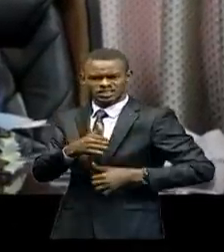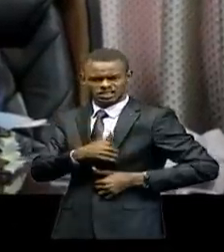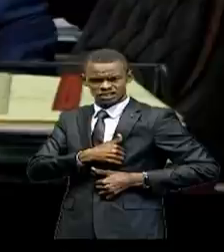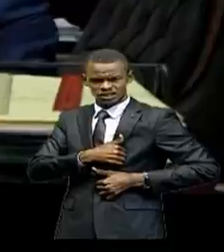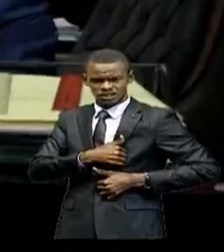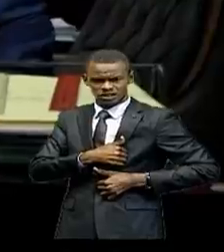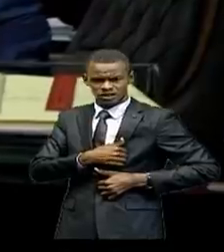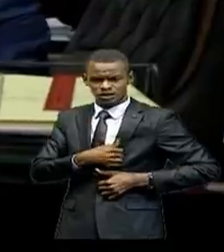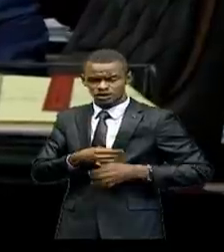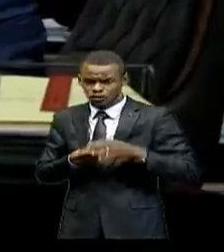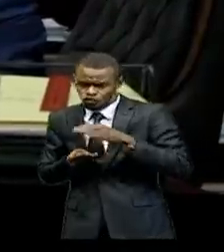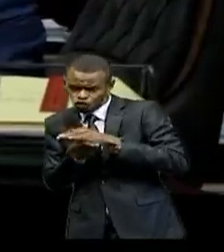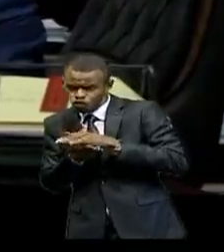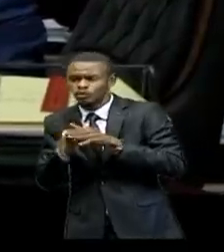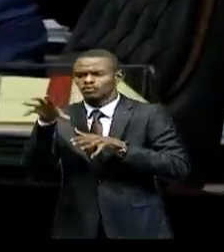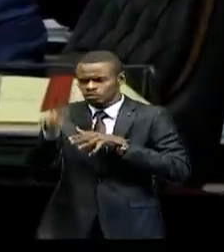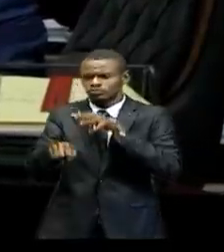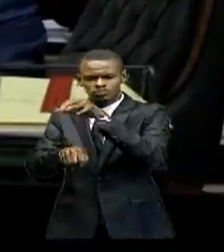du pays aussi.